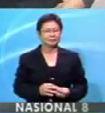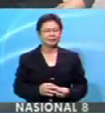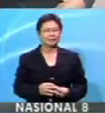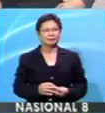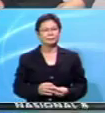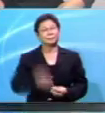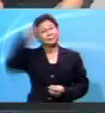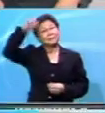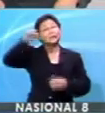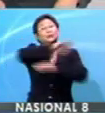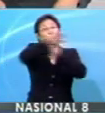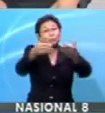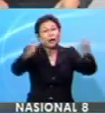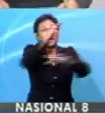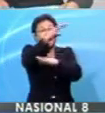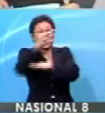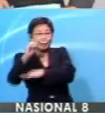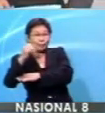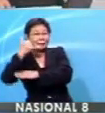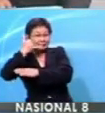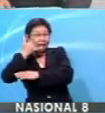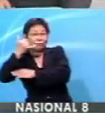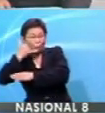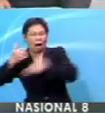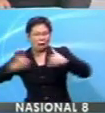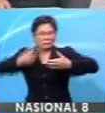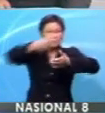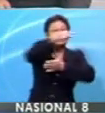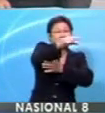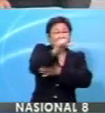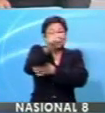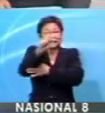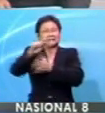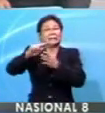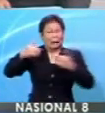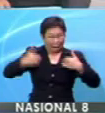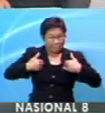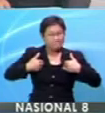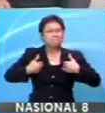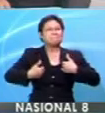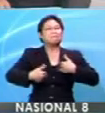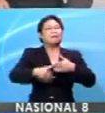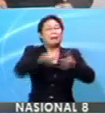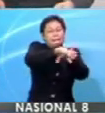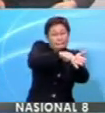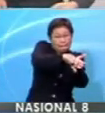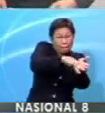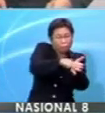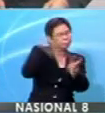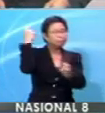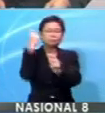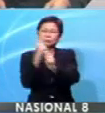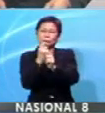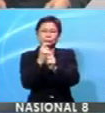baik saudara semua Syarikat telekomunikasi akan mengenakan Cukai barang dan perkhidmatan GST pada KAD tambah nilai perabayar